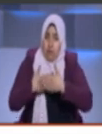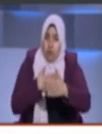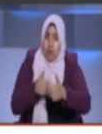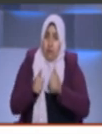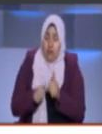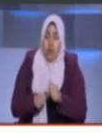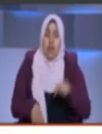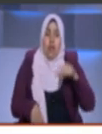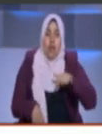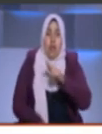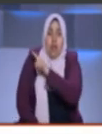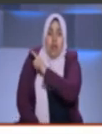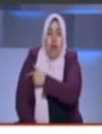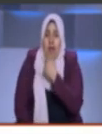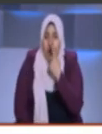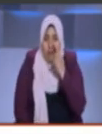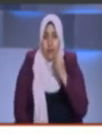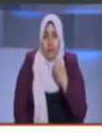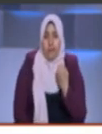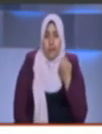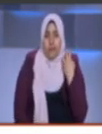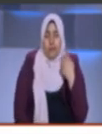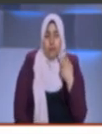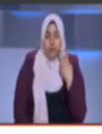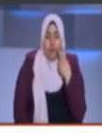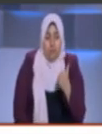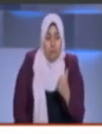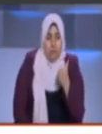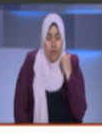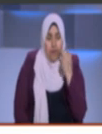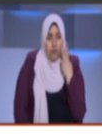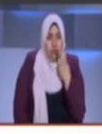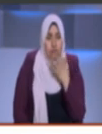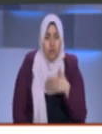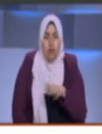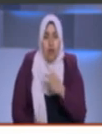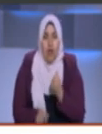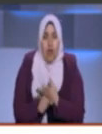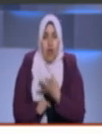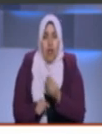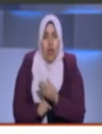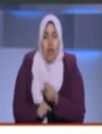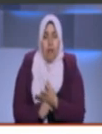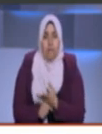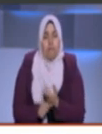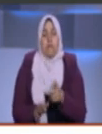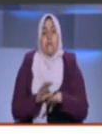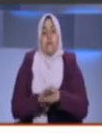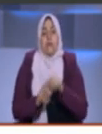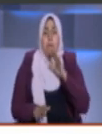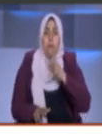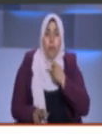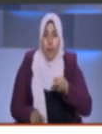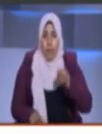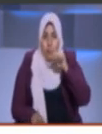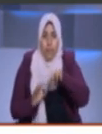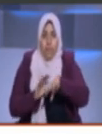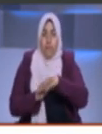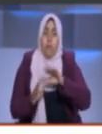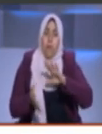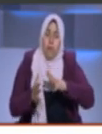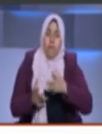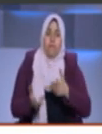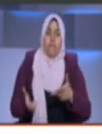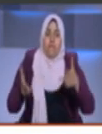مع الحزب المسيحي الحزب الحاكم هنا في المانيا كانت ممتازه جدا، وهجمت بعض الناس اللي بيقولوا ان احنا